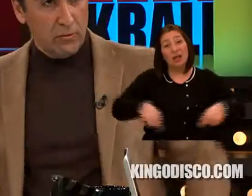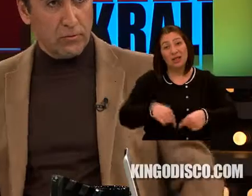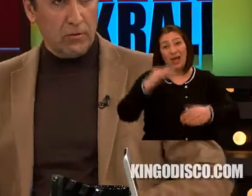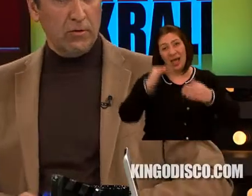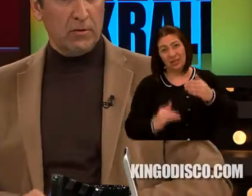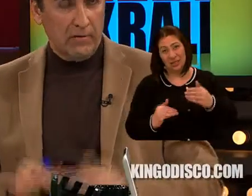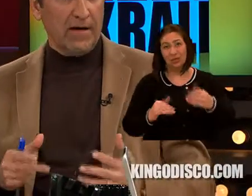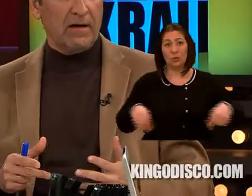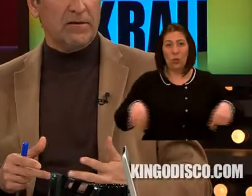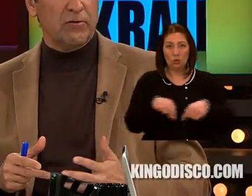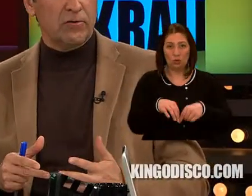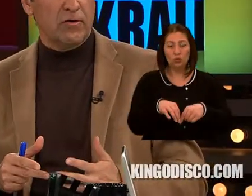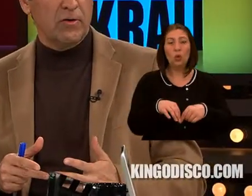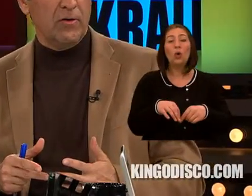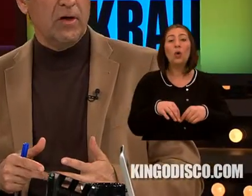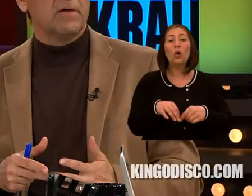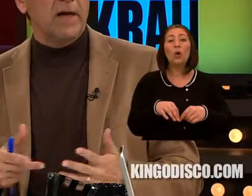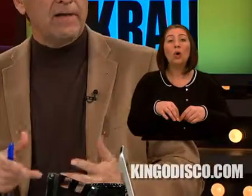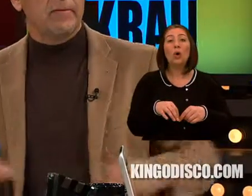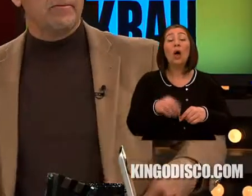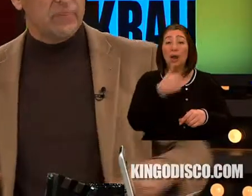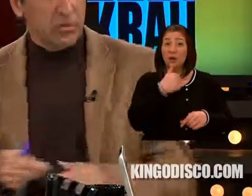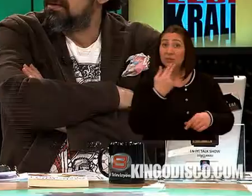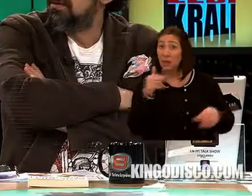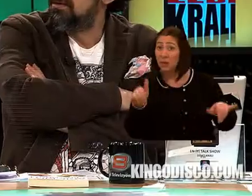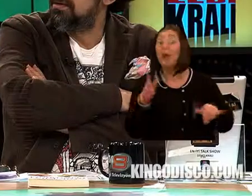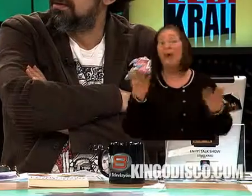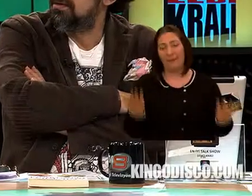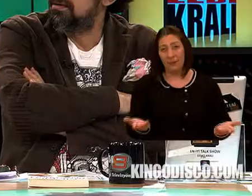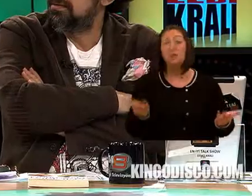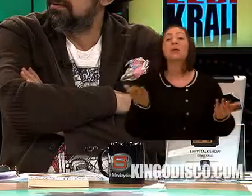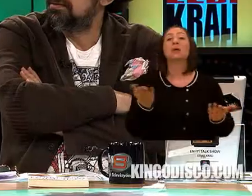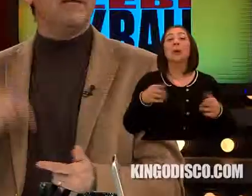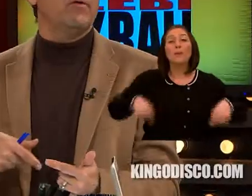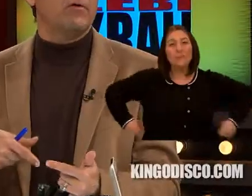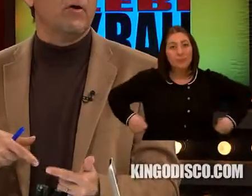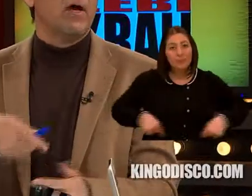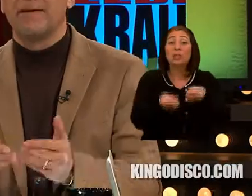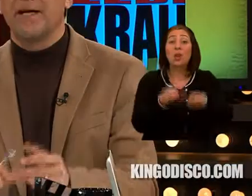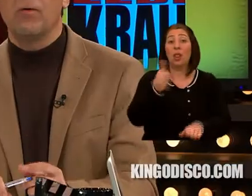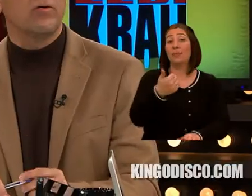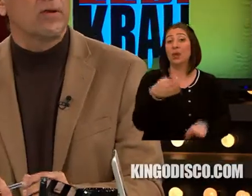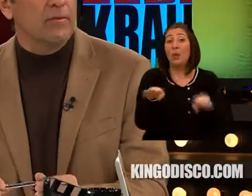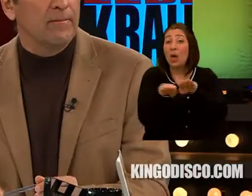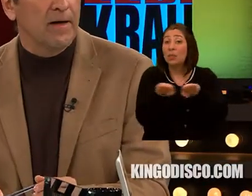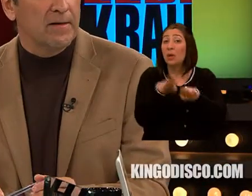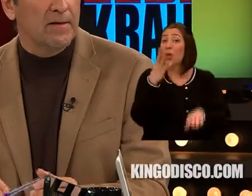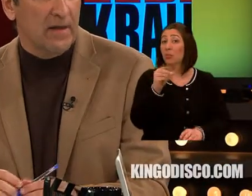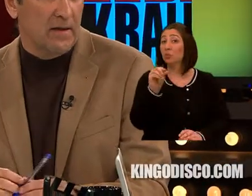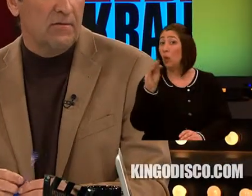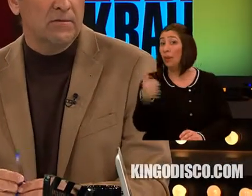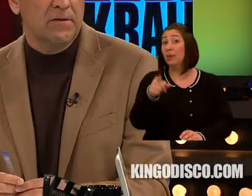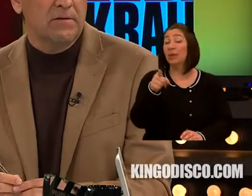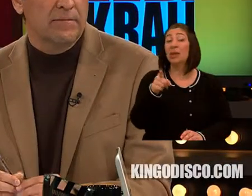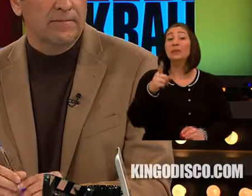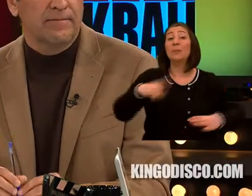Basen ölçülüyor veya kalça ölçülüyor. Erkekte de öyle midir? Gayet tabii. Sonra bel ölçülüyor. Basen bele bölünüyor. Tam o oran önemli artık. Yani